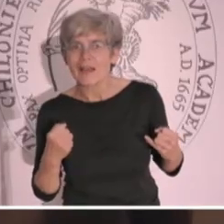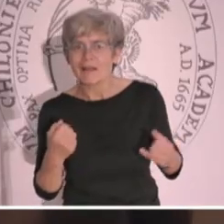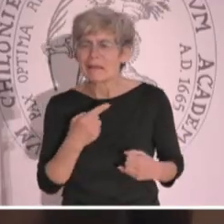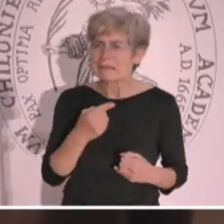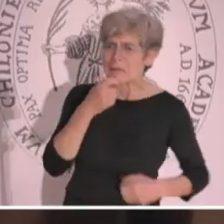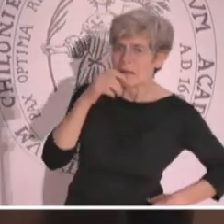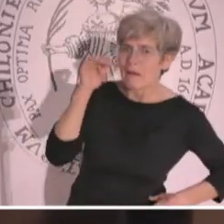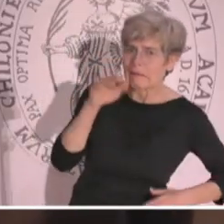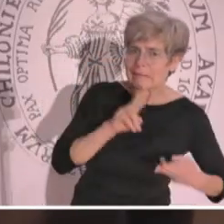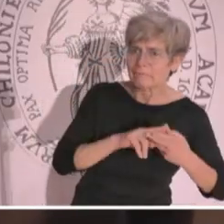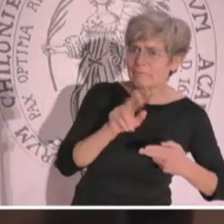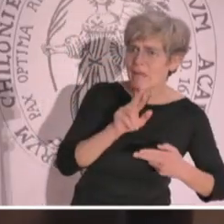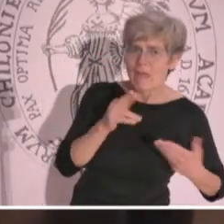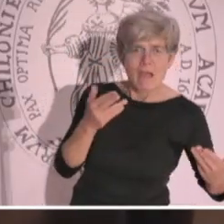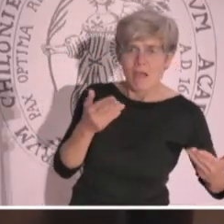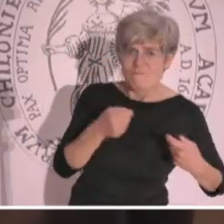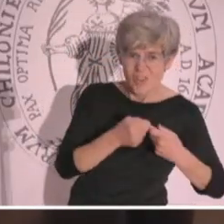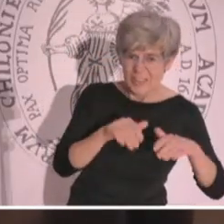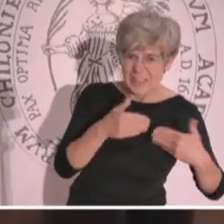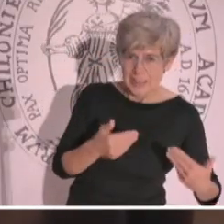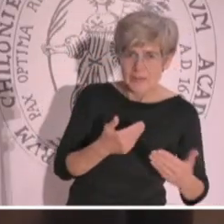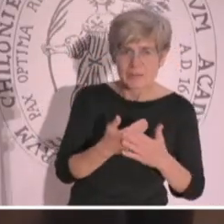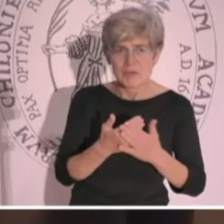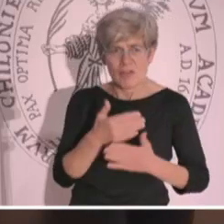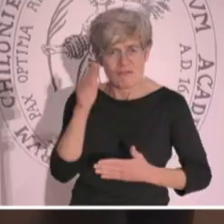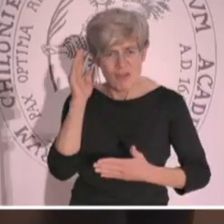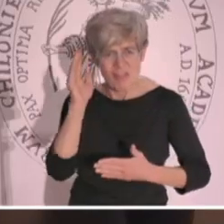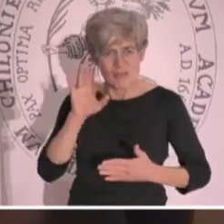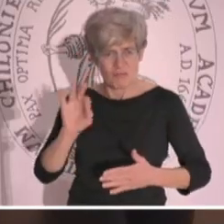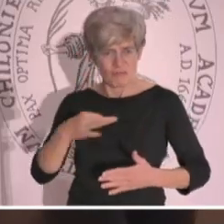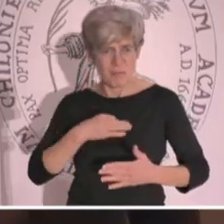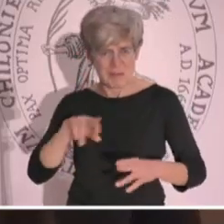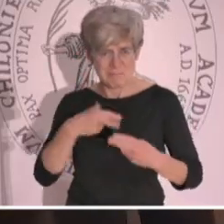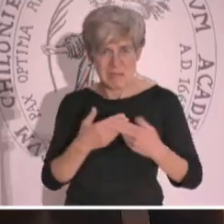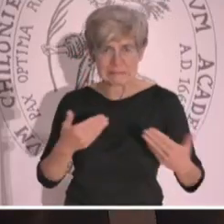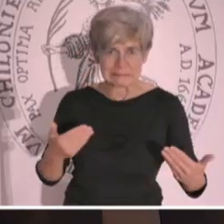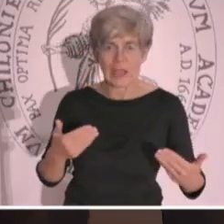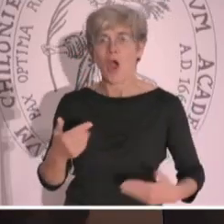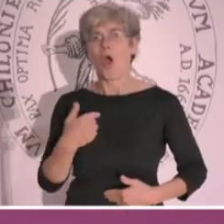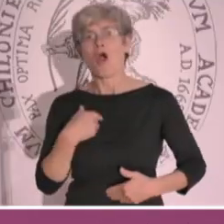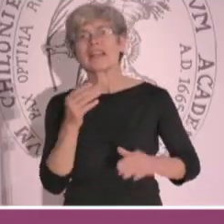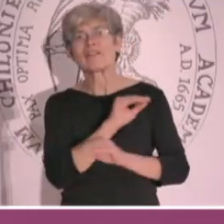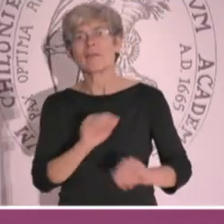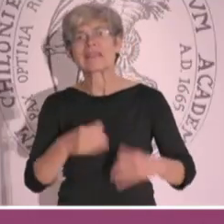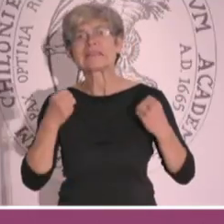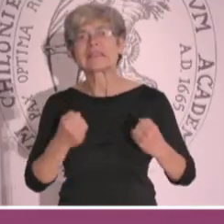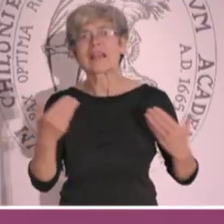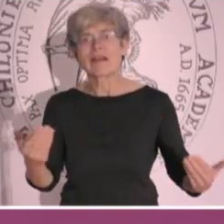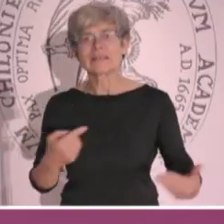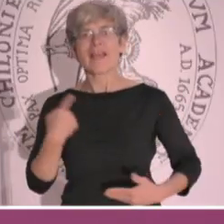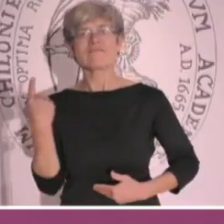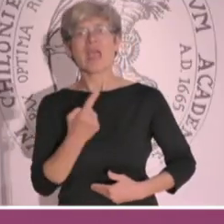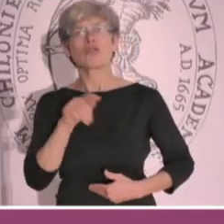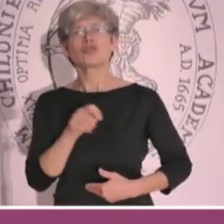in den nächsten Jahren? Versprechen die Vorlesungen das, was ich mir vorstelle? Und ich werde Ihnen sagen, was gewiss ist. Wir werden uns auf jeden